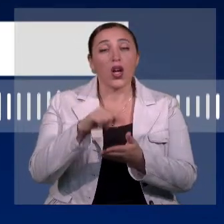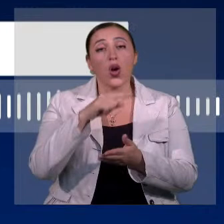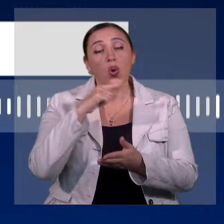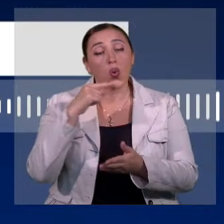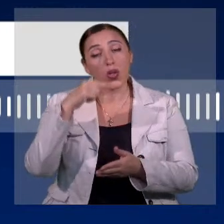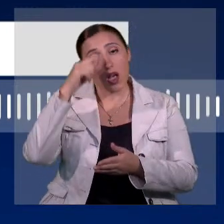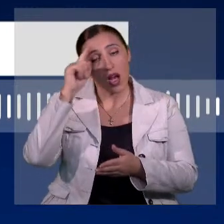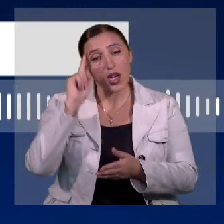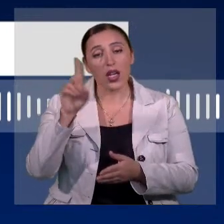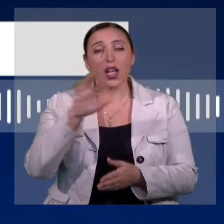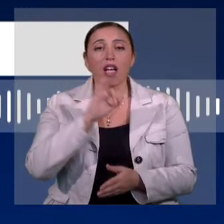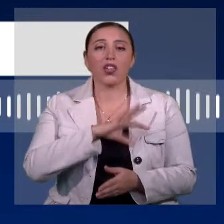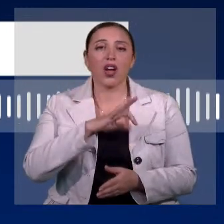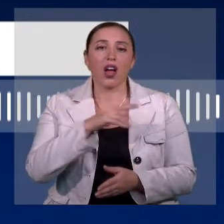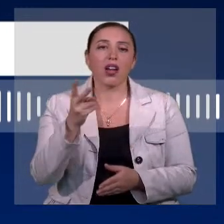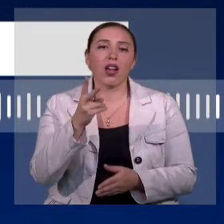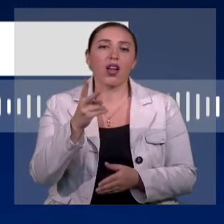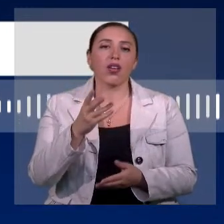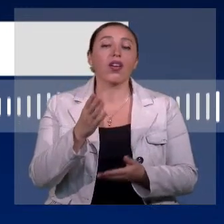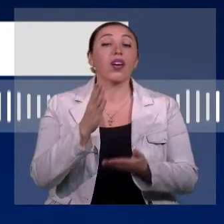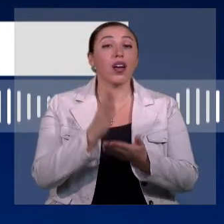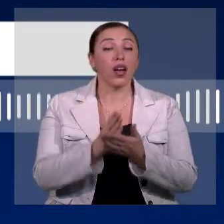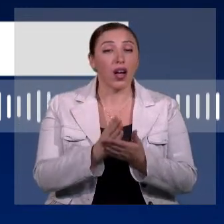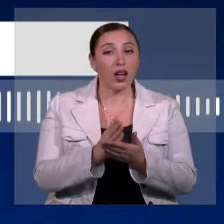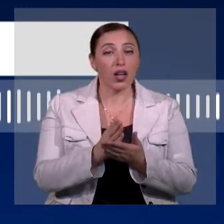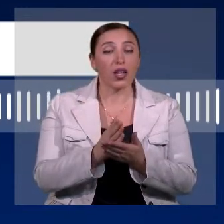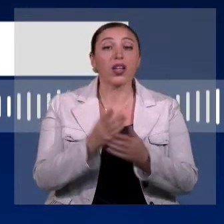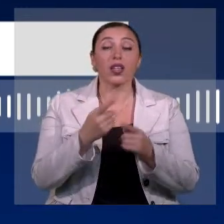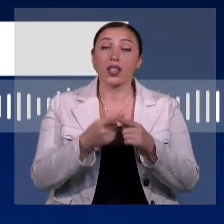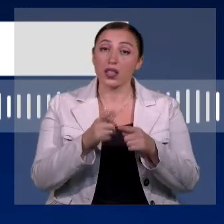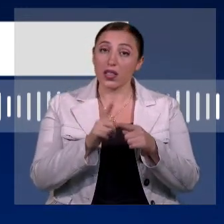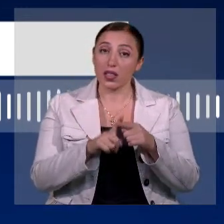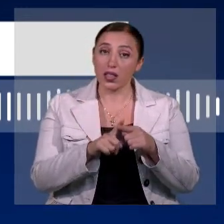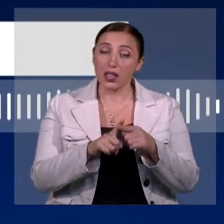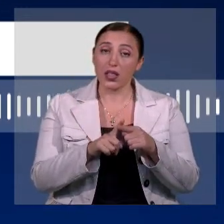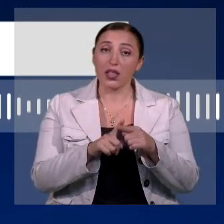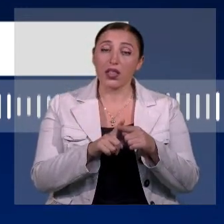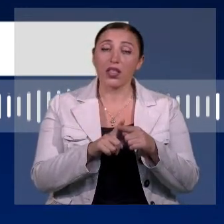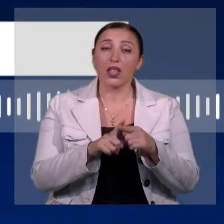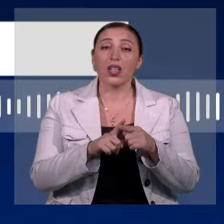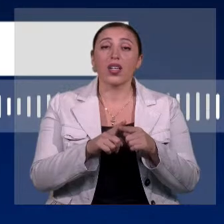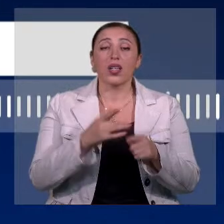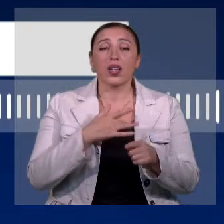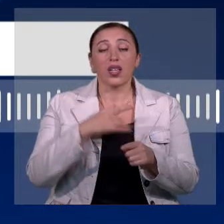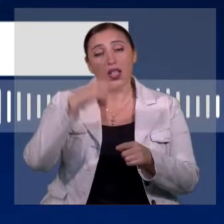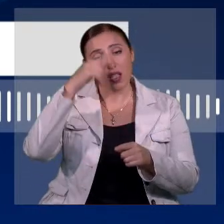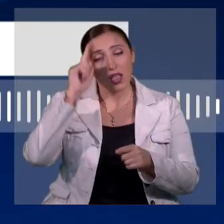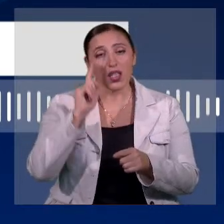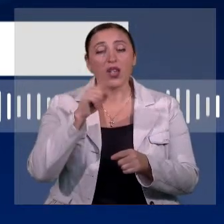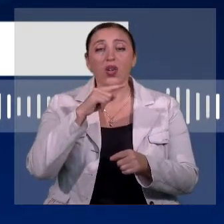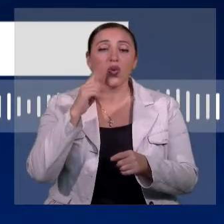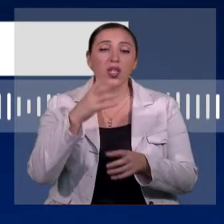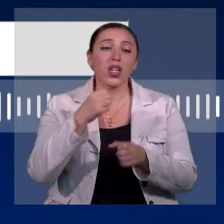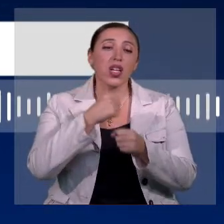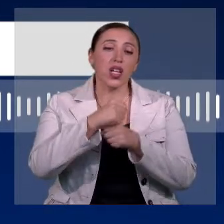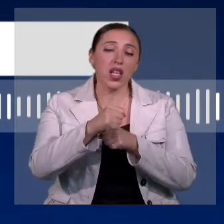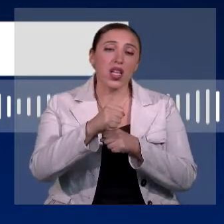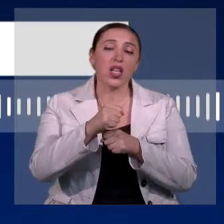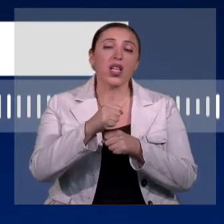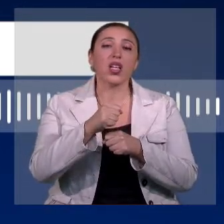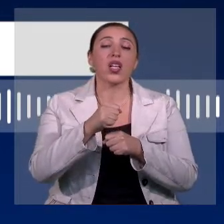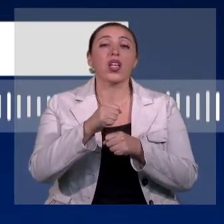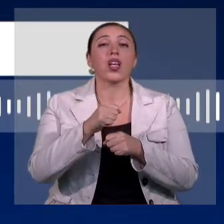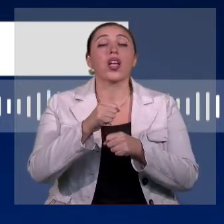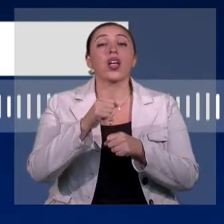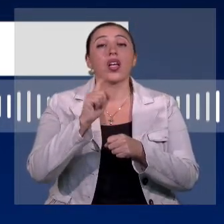եւ Ադրբեջանի շահերը համընկնում են։ Հայաստանն էլ կարծում են դրա դիմաց պահանջելու է, որ Ադրբեջանը ավելի